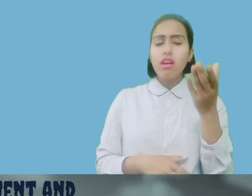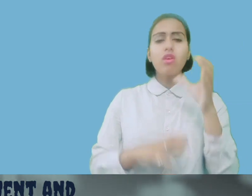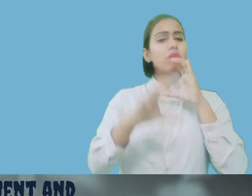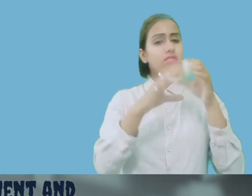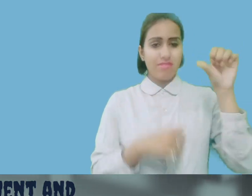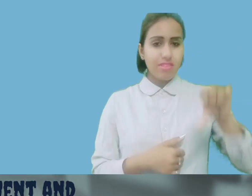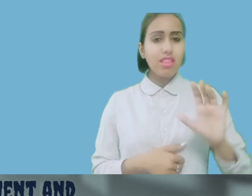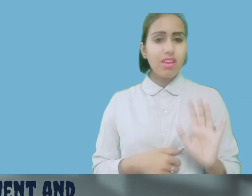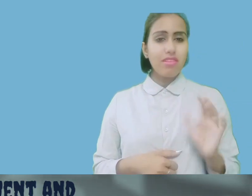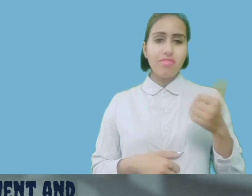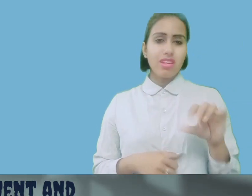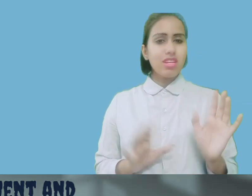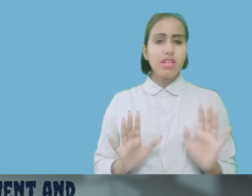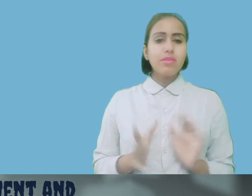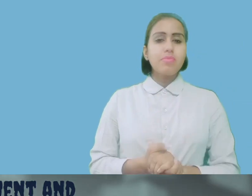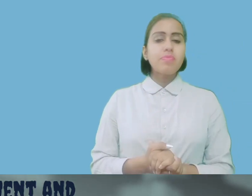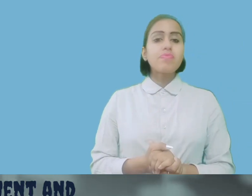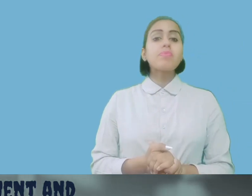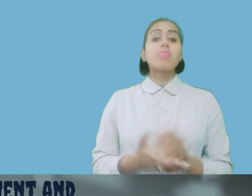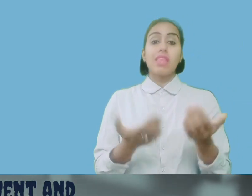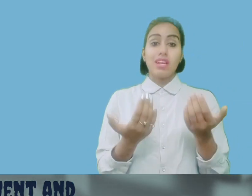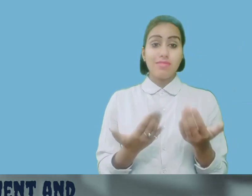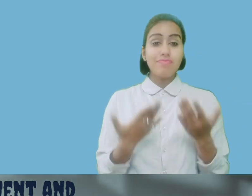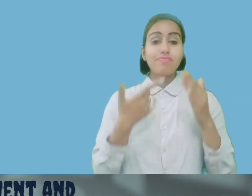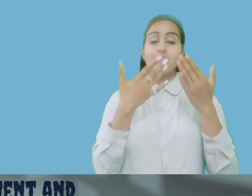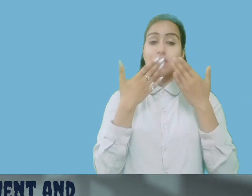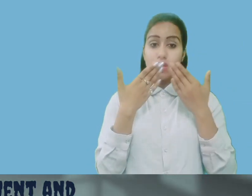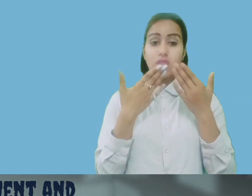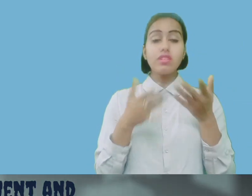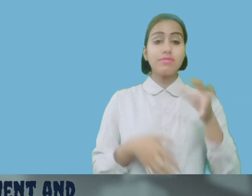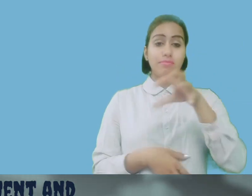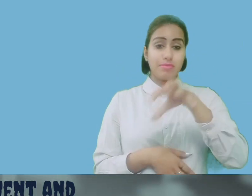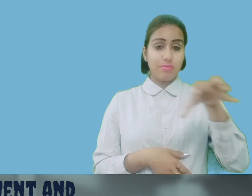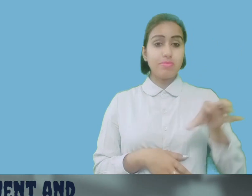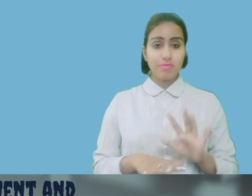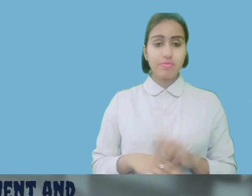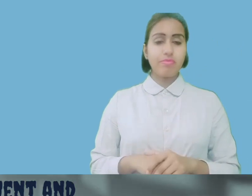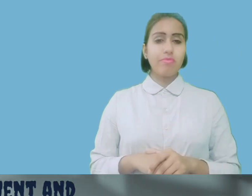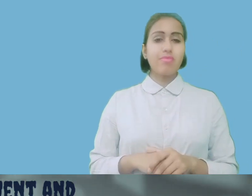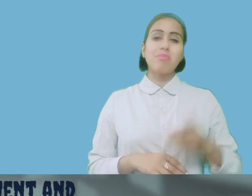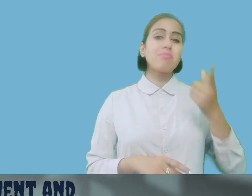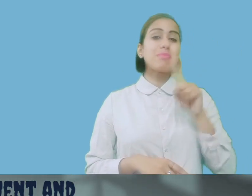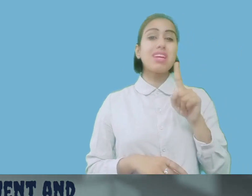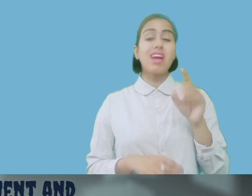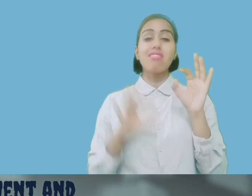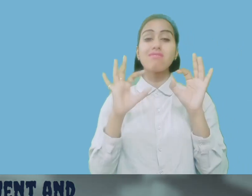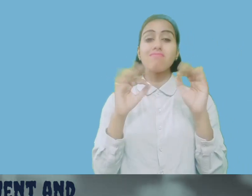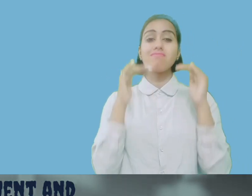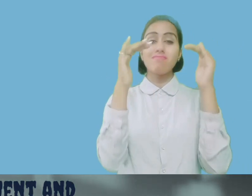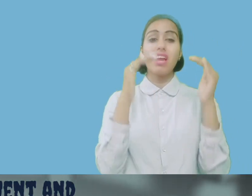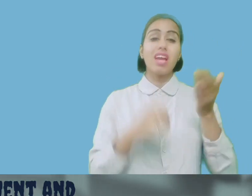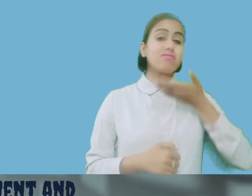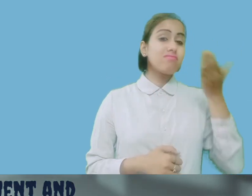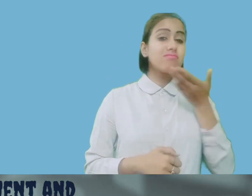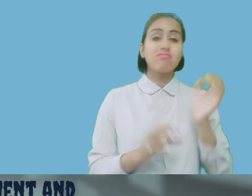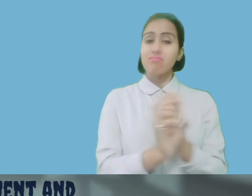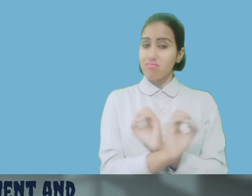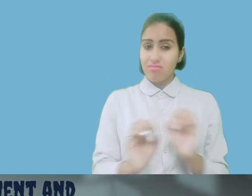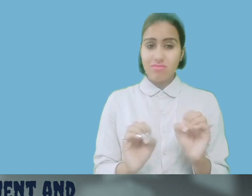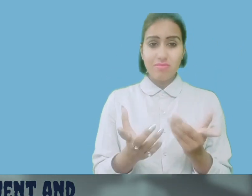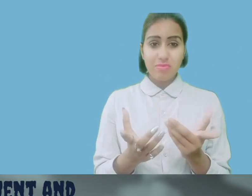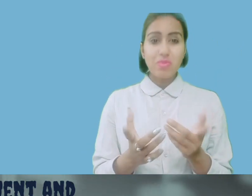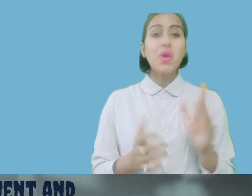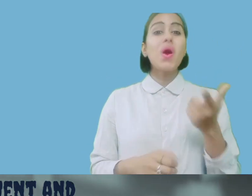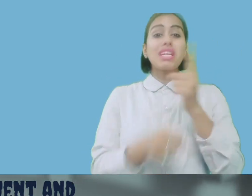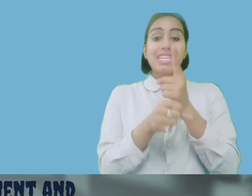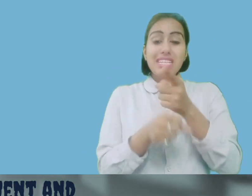जो संस्था है इंदौर में संचालित है, वो आपके थ्रू वहाँ जा सकते हैं। बिल्कुल, आप अगर वो फिनेंशियली बैकग्राउंड के अच्छे हैं तब तो